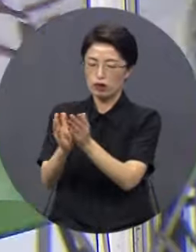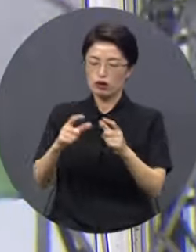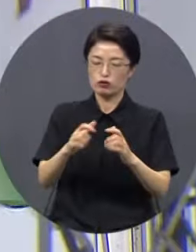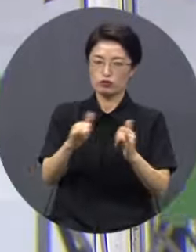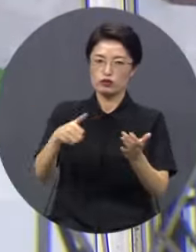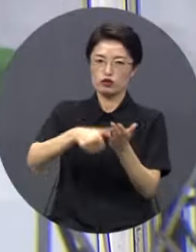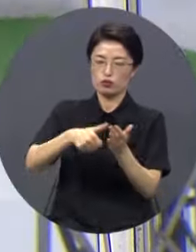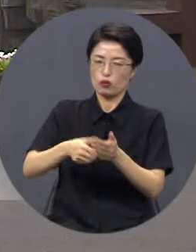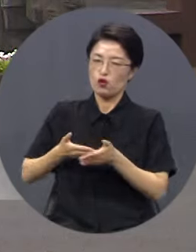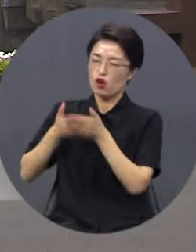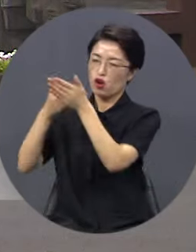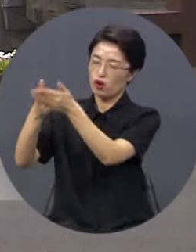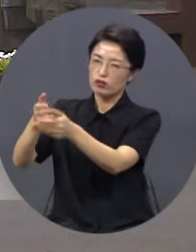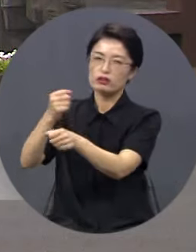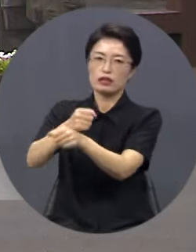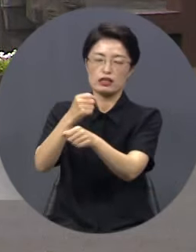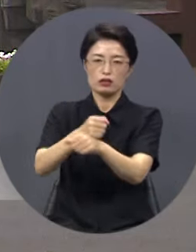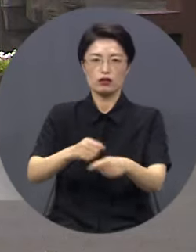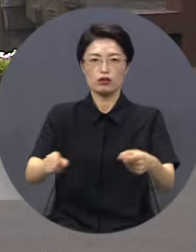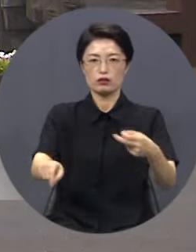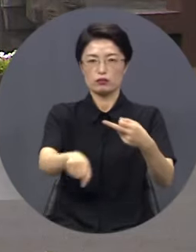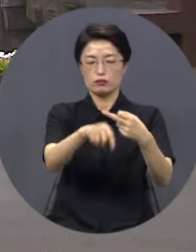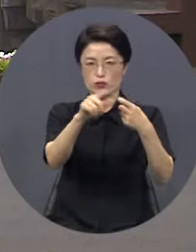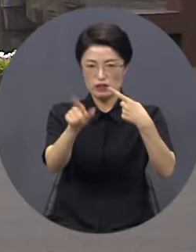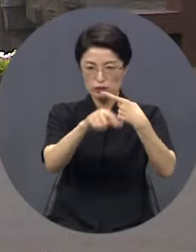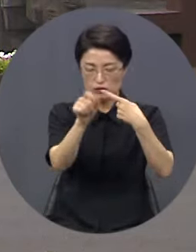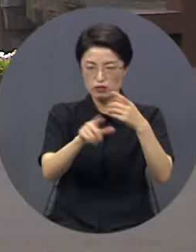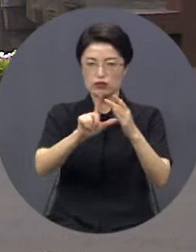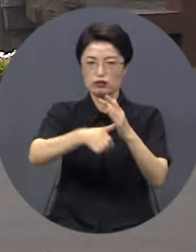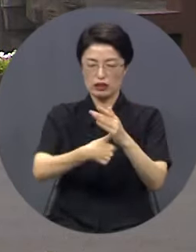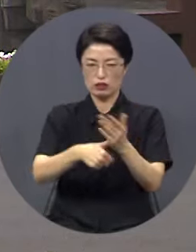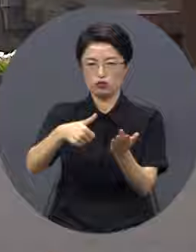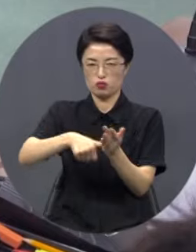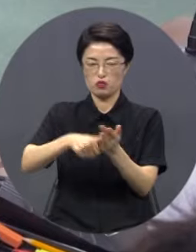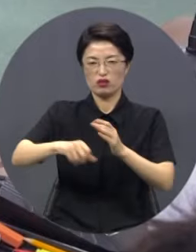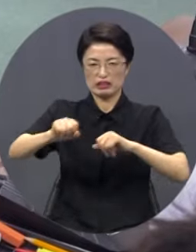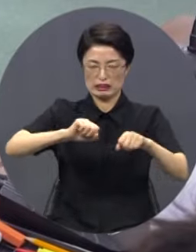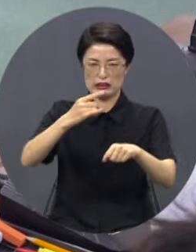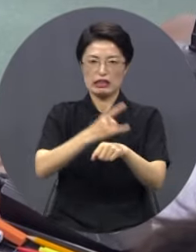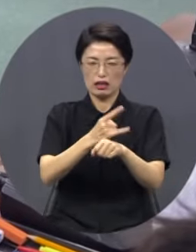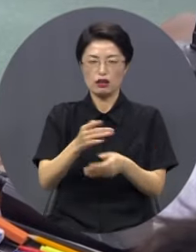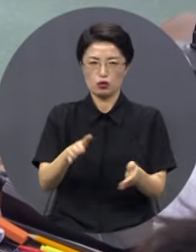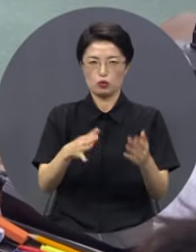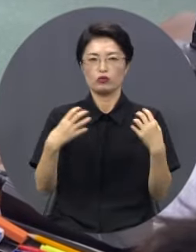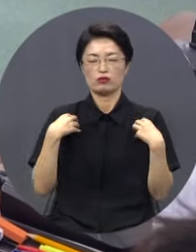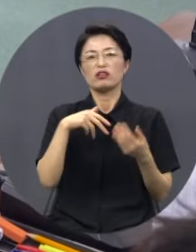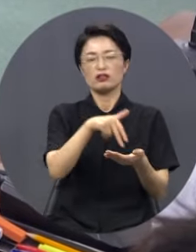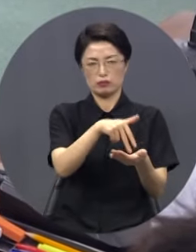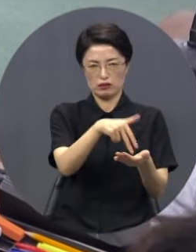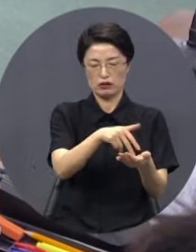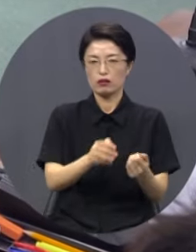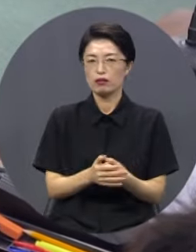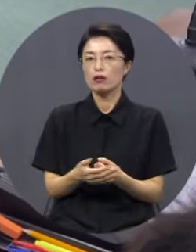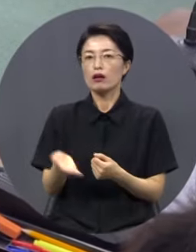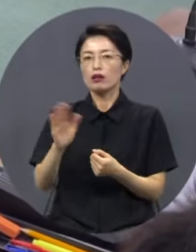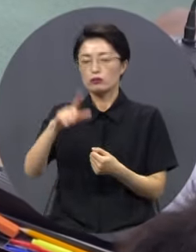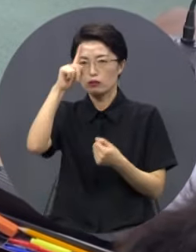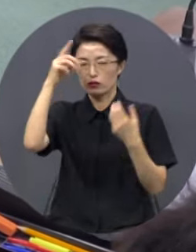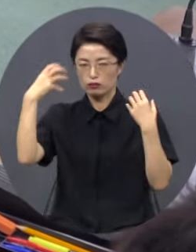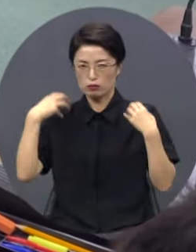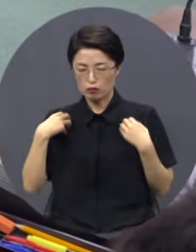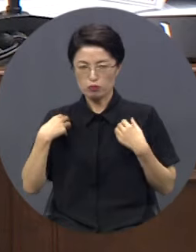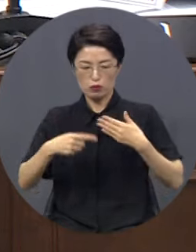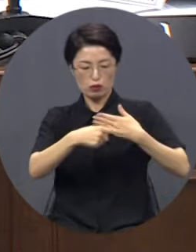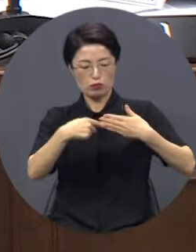11월에는 투표를 실시하겠다는게 제주도의 입장입니다 하지만 정부가 기초자치 단체